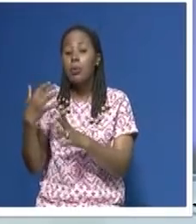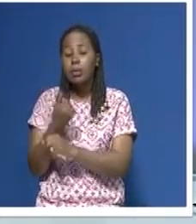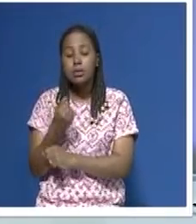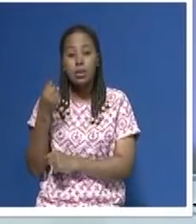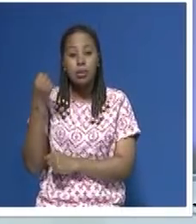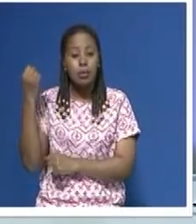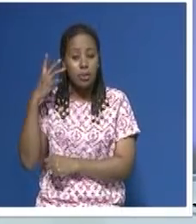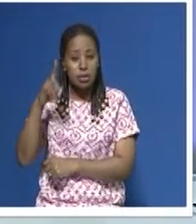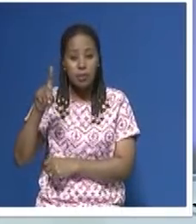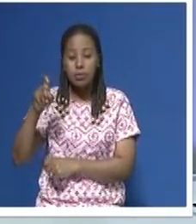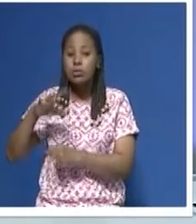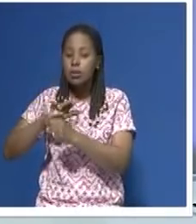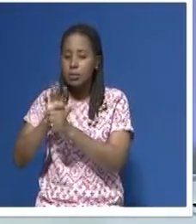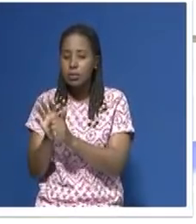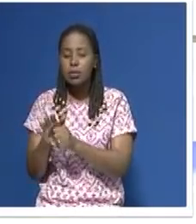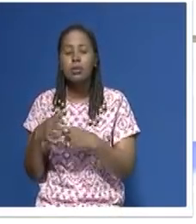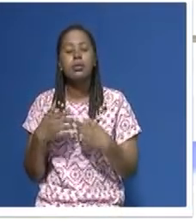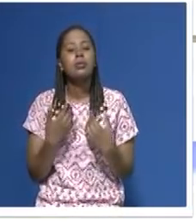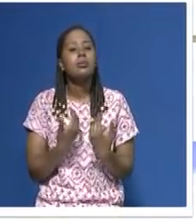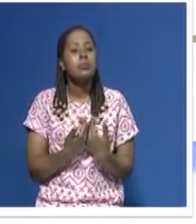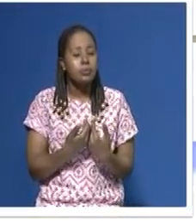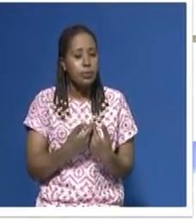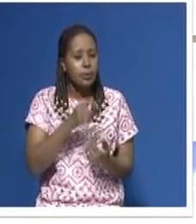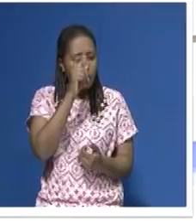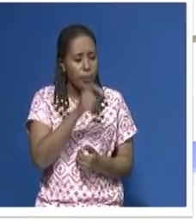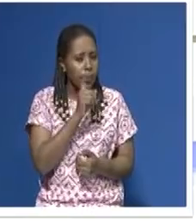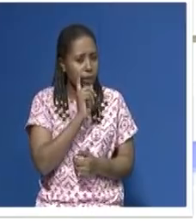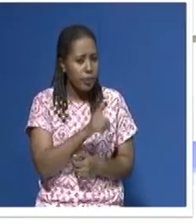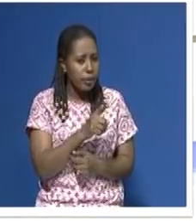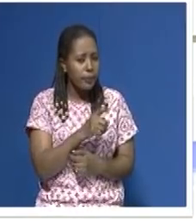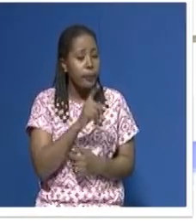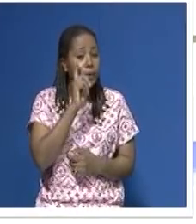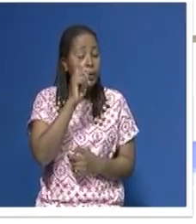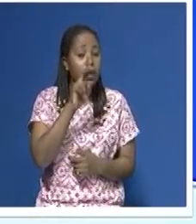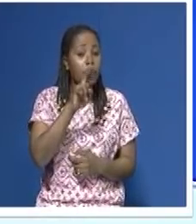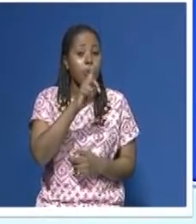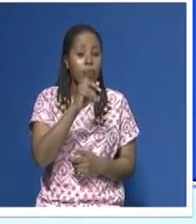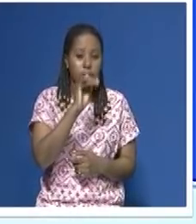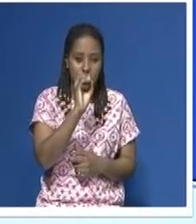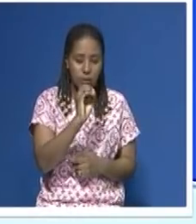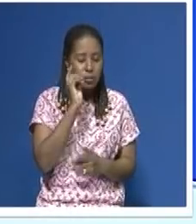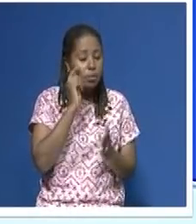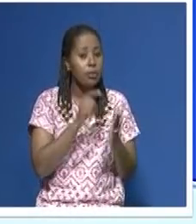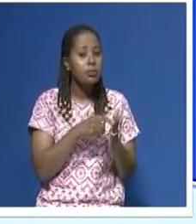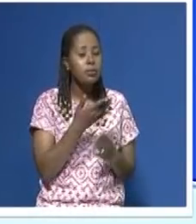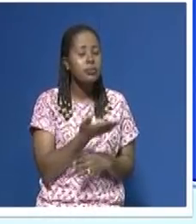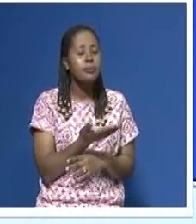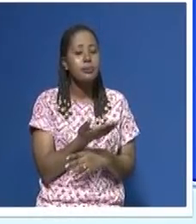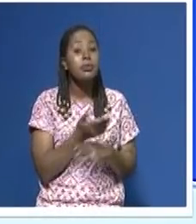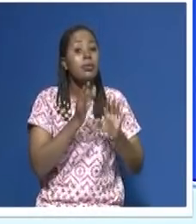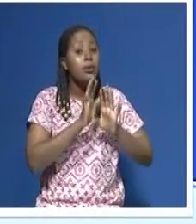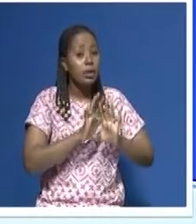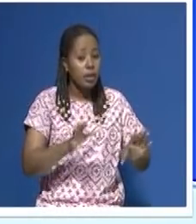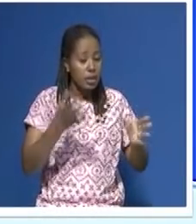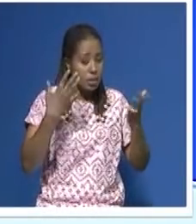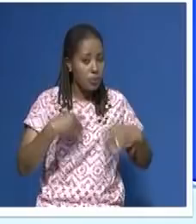wakipata maambukizi ya kirusi corona? Kwa yule ambaye ana mzio, kwa maana hiyo ni kwamba